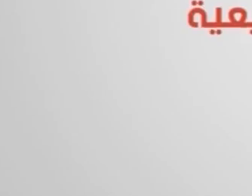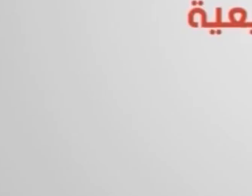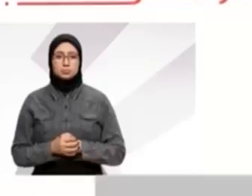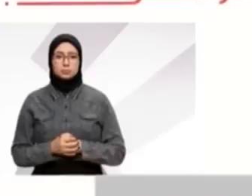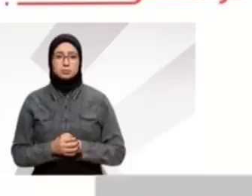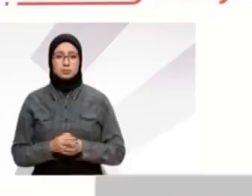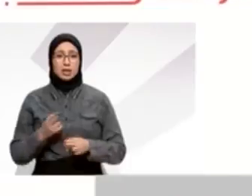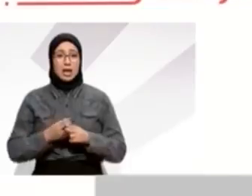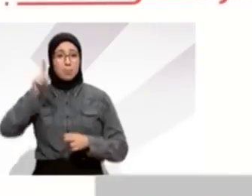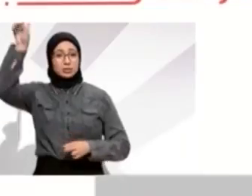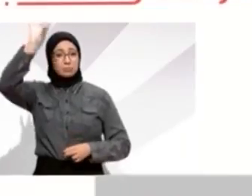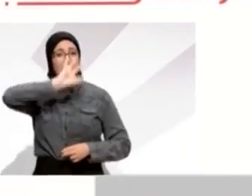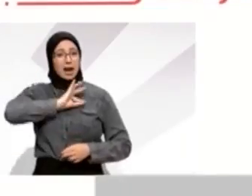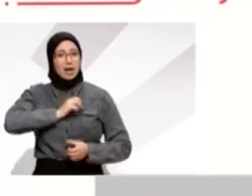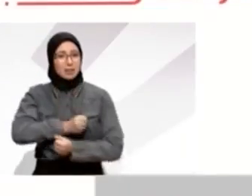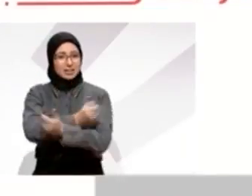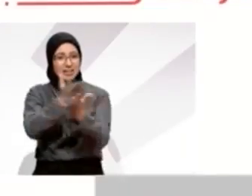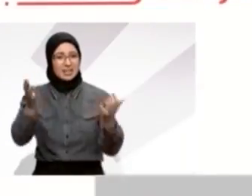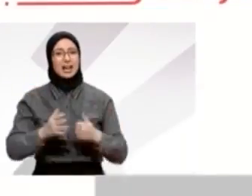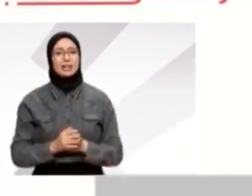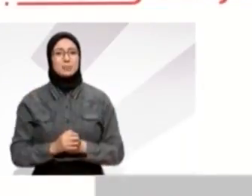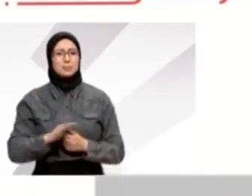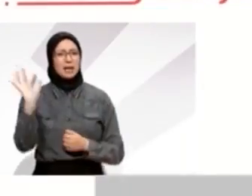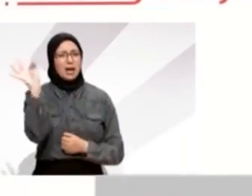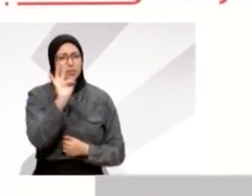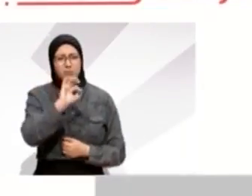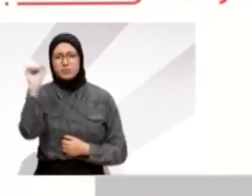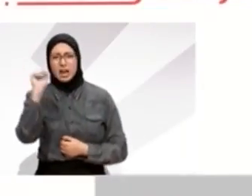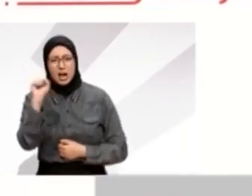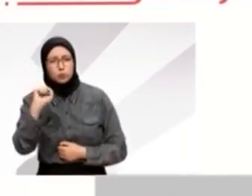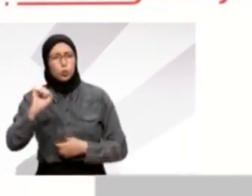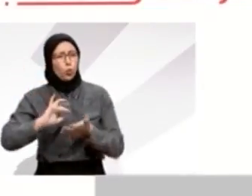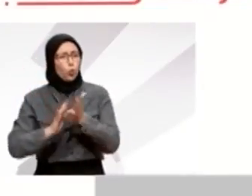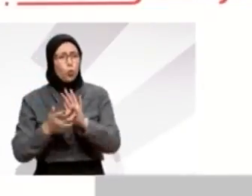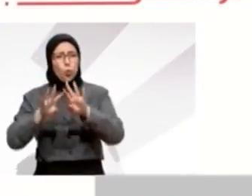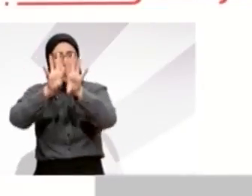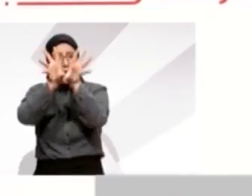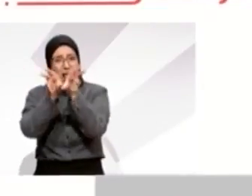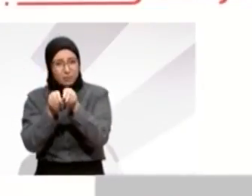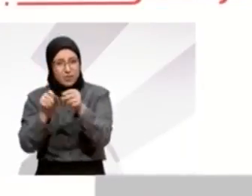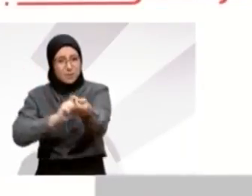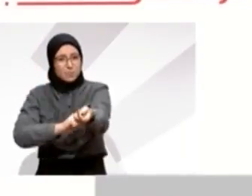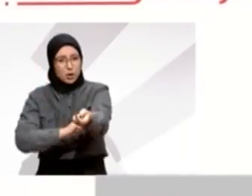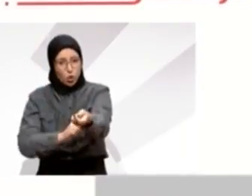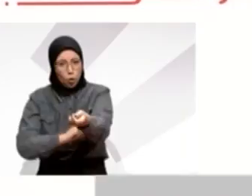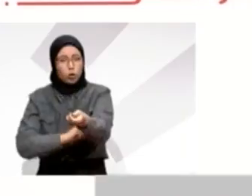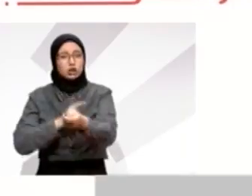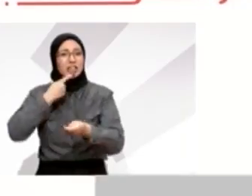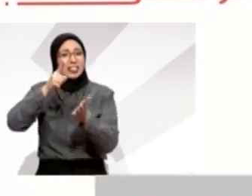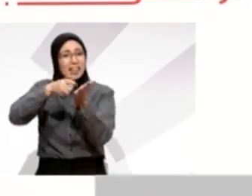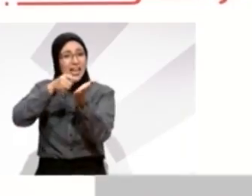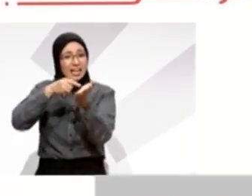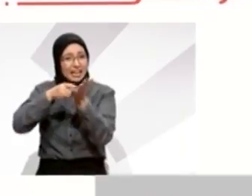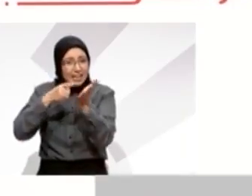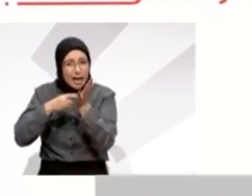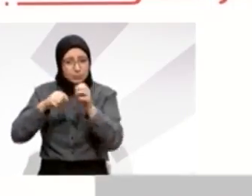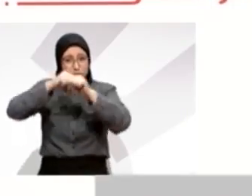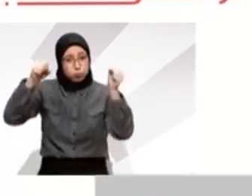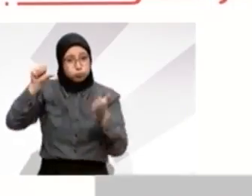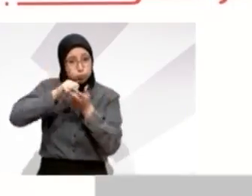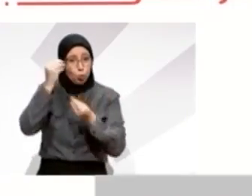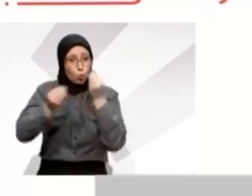بسم الله الرحمان الرحيم اخواتي واخواني اهالينا بكل معتمديات جا بس ب مناطقها الريفيه